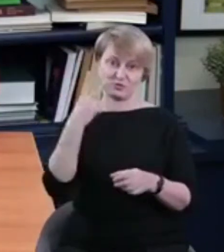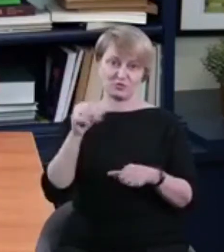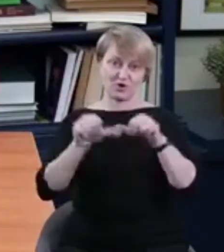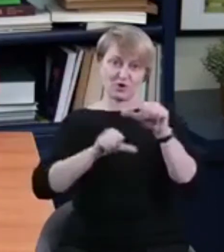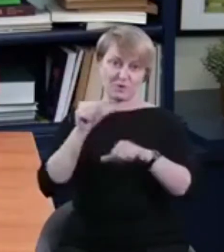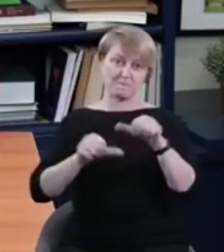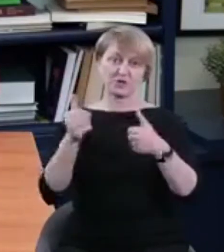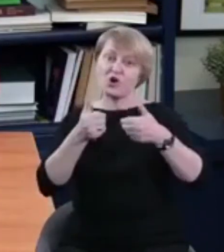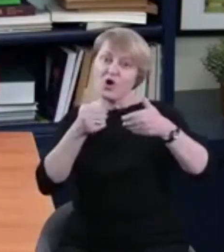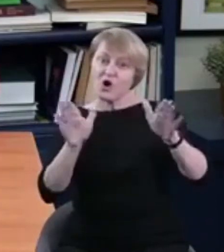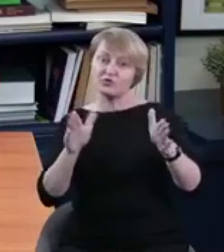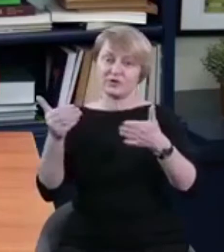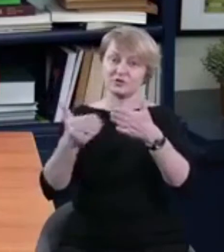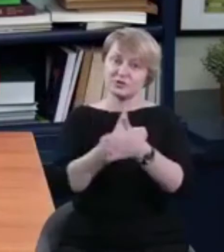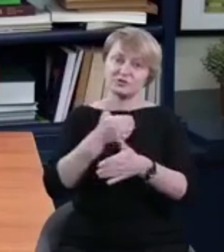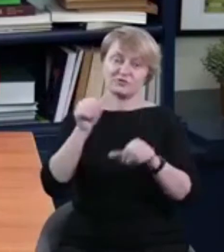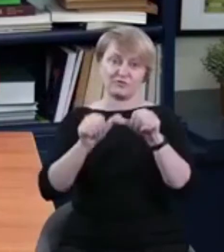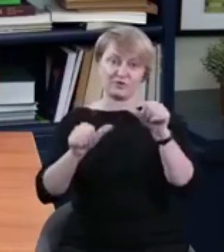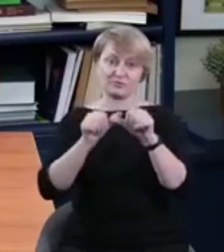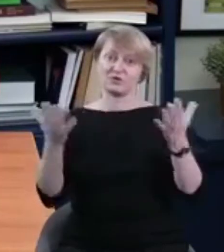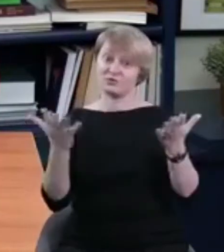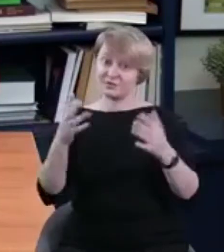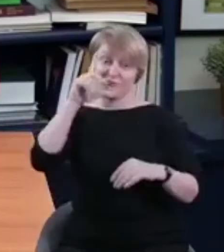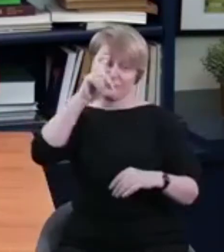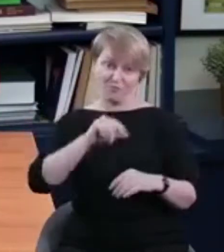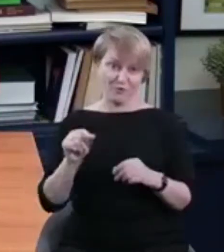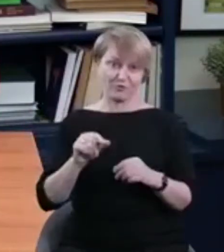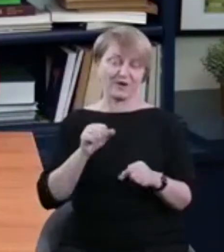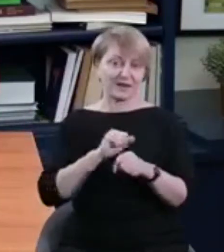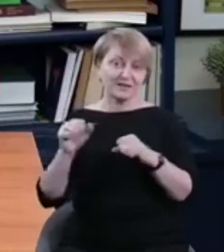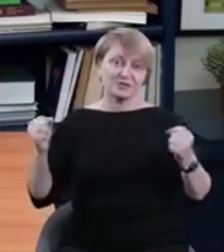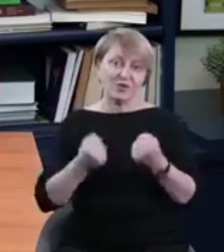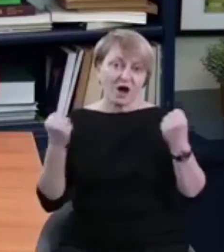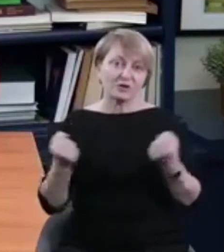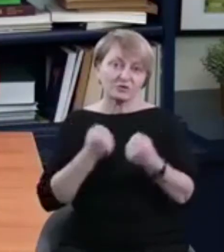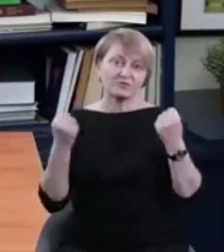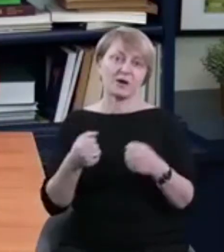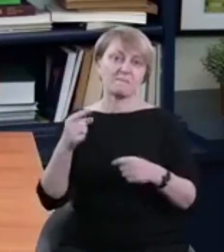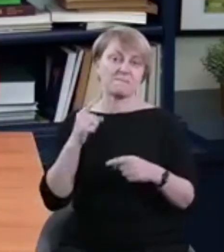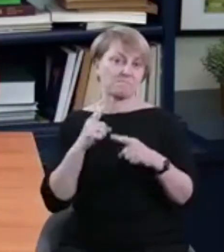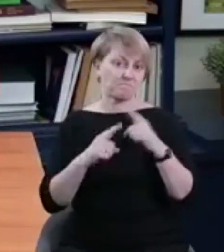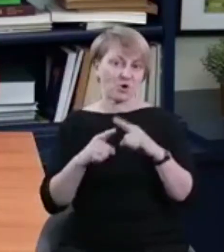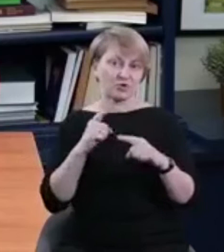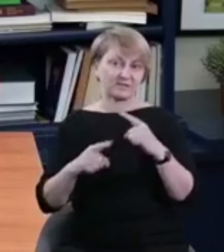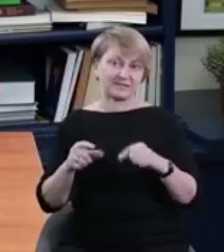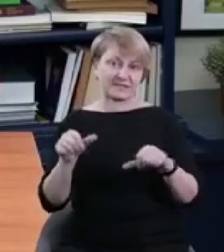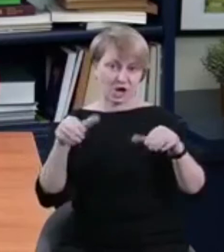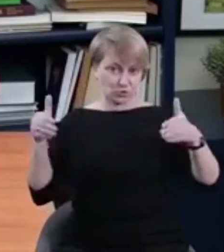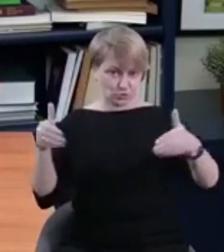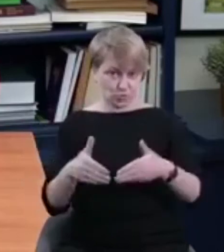wielu lat nowego przedszkola w opolu nawet jak jesteśmy aktywni w kwestii polityki żołądkowych takich kwestii polityki